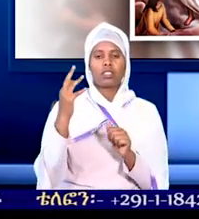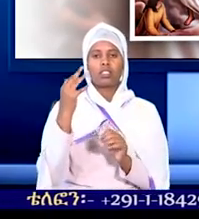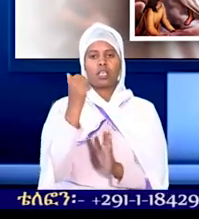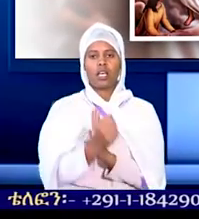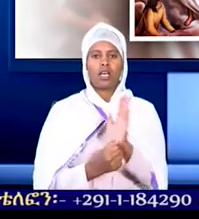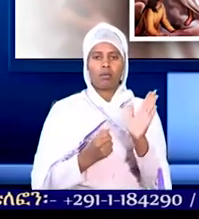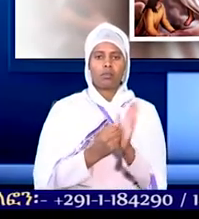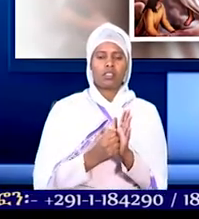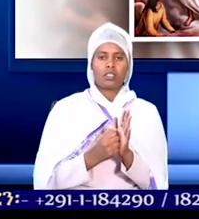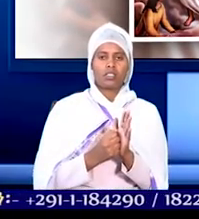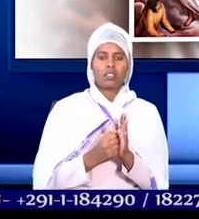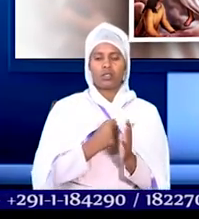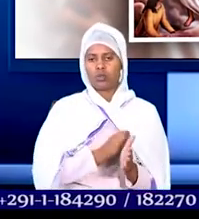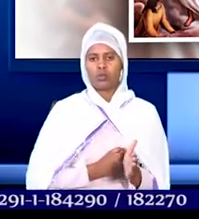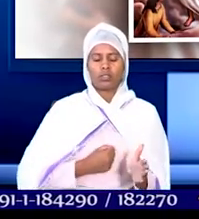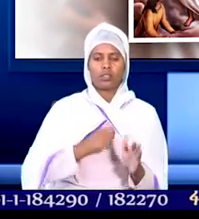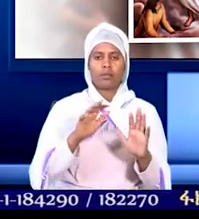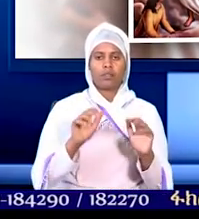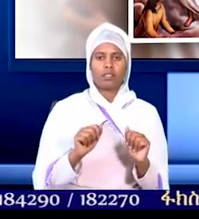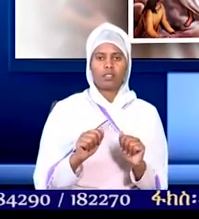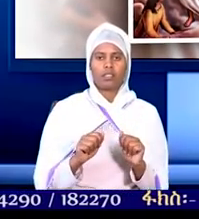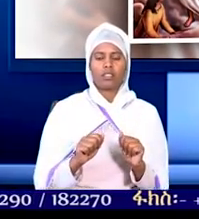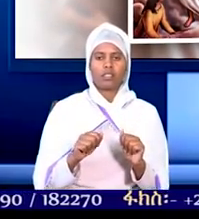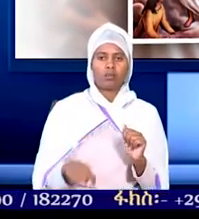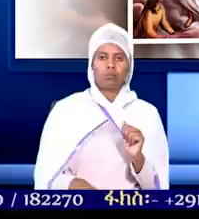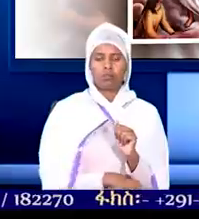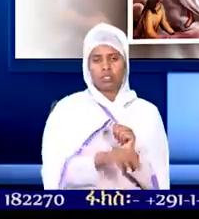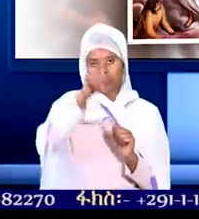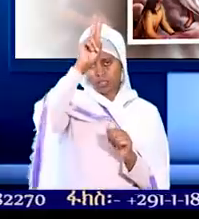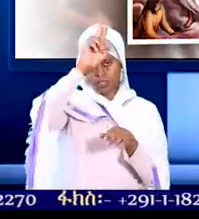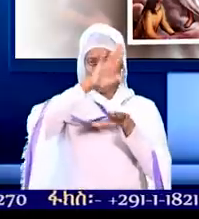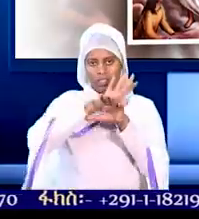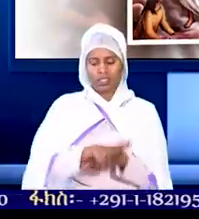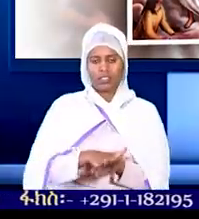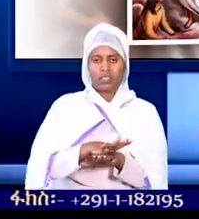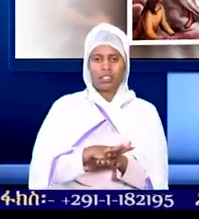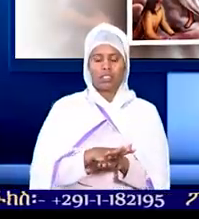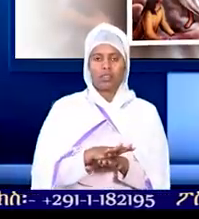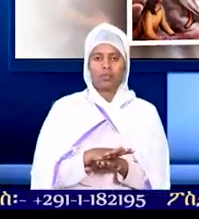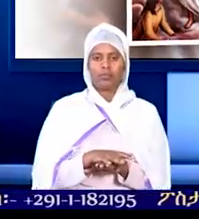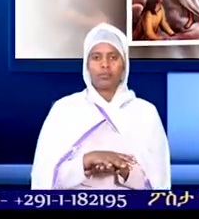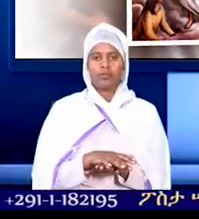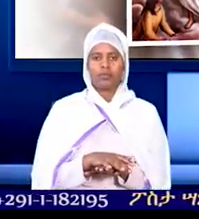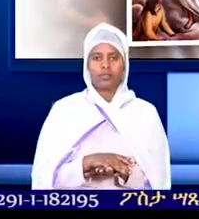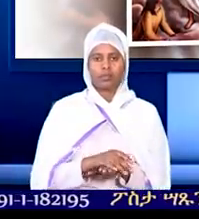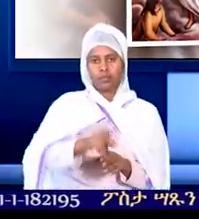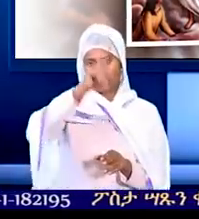ክንበኽየሉ ዝፀናሓና ኣብ ክንዲቲ ክንደ ዓመታት ክንጉ ዝፀናሓና ብእግሪ ኣጋንንቲ ተረጊፅና